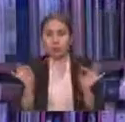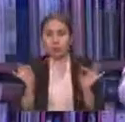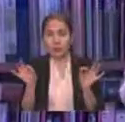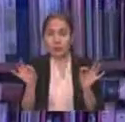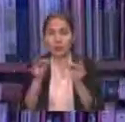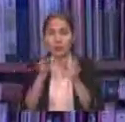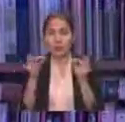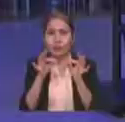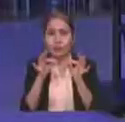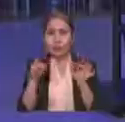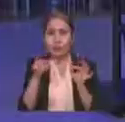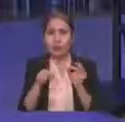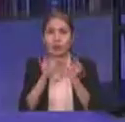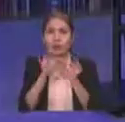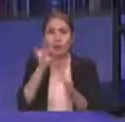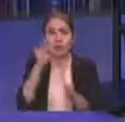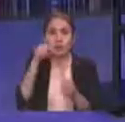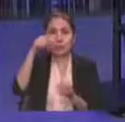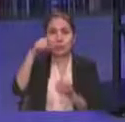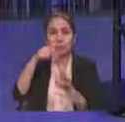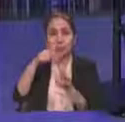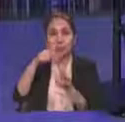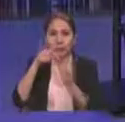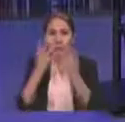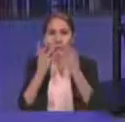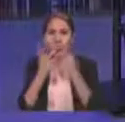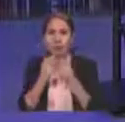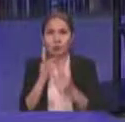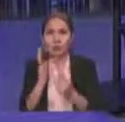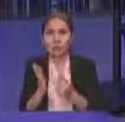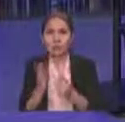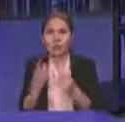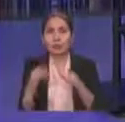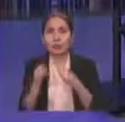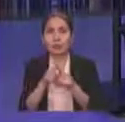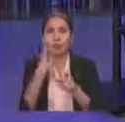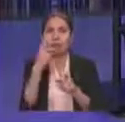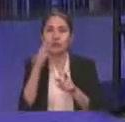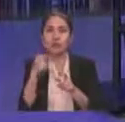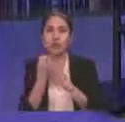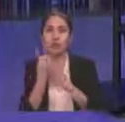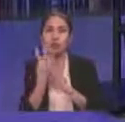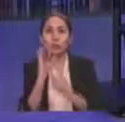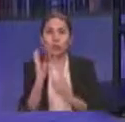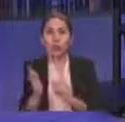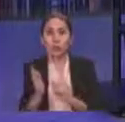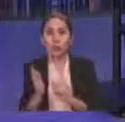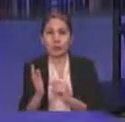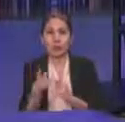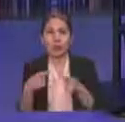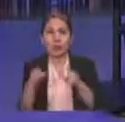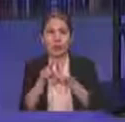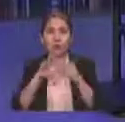bilan o'lchab, uni diametriga nisbatini hisoblaydigan bo'lsak, yana 3.114 chiqadi.